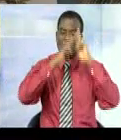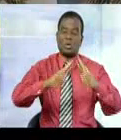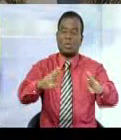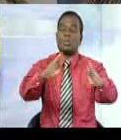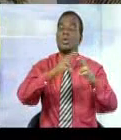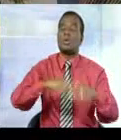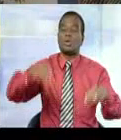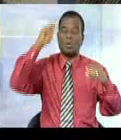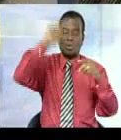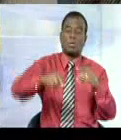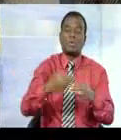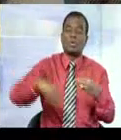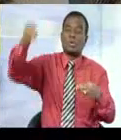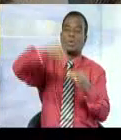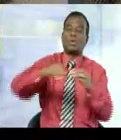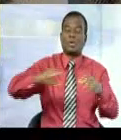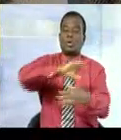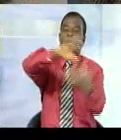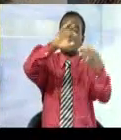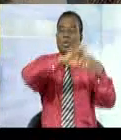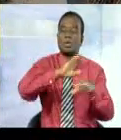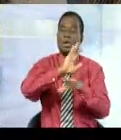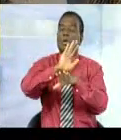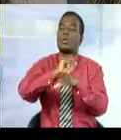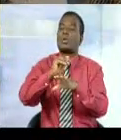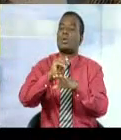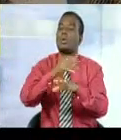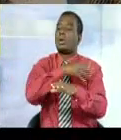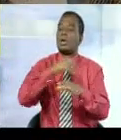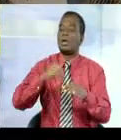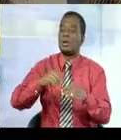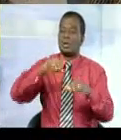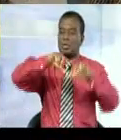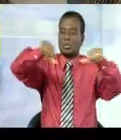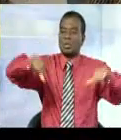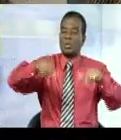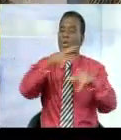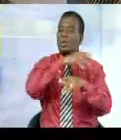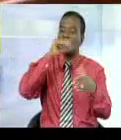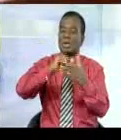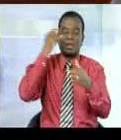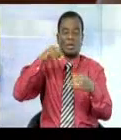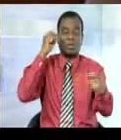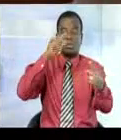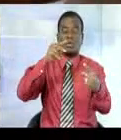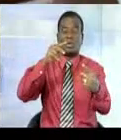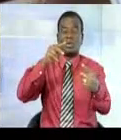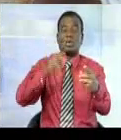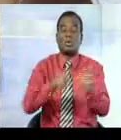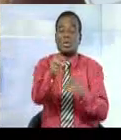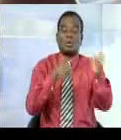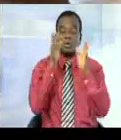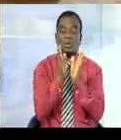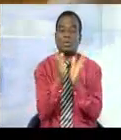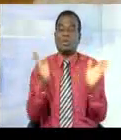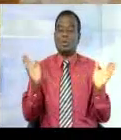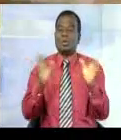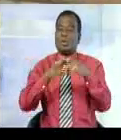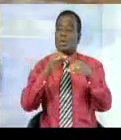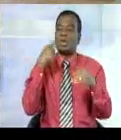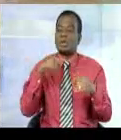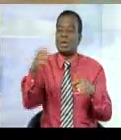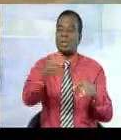besoins de renforcement de la coopération entre notre pays et l'ISESCO. Dans cette même optique, le directeur général de l'ISESCO